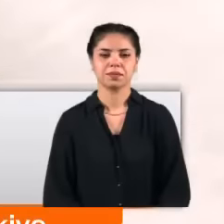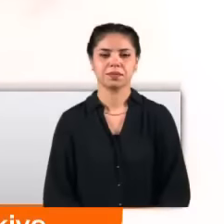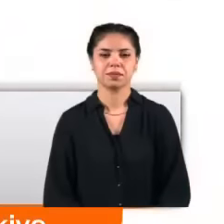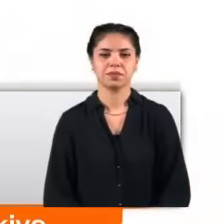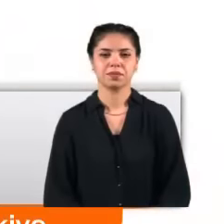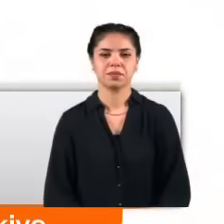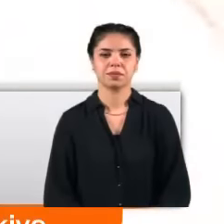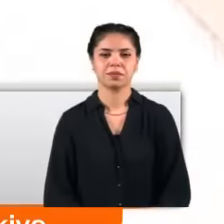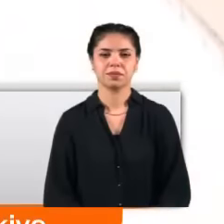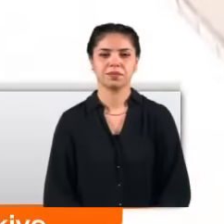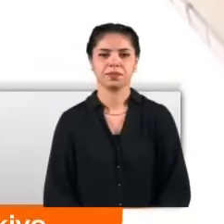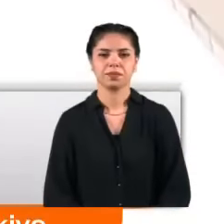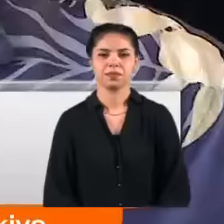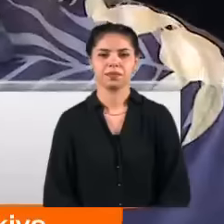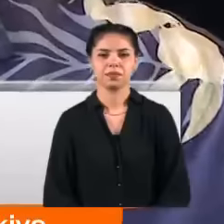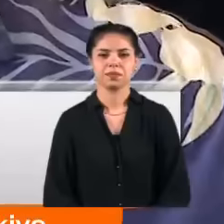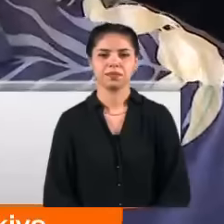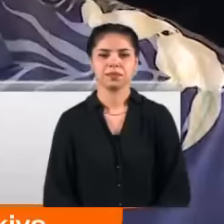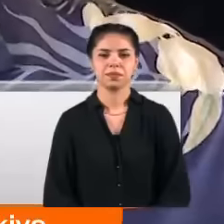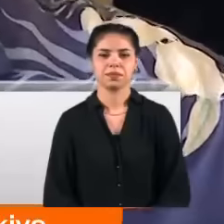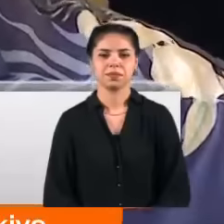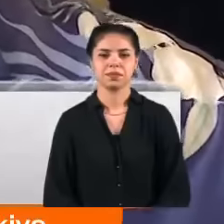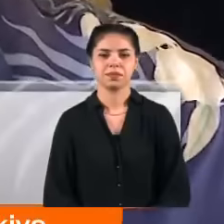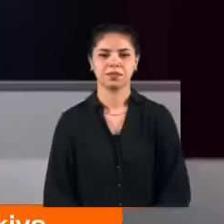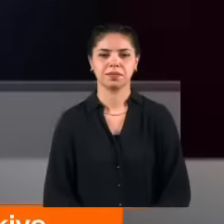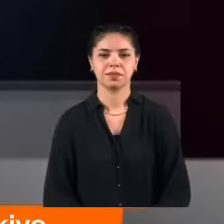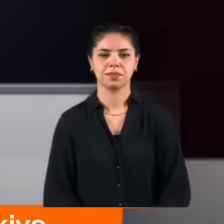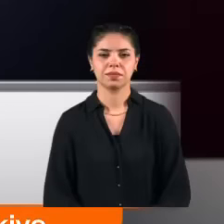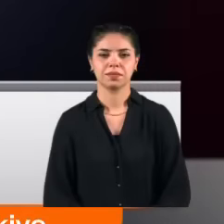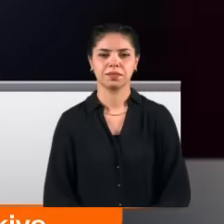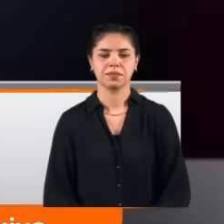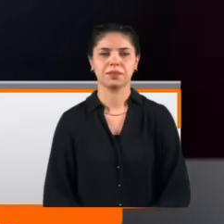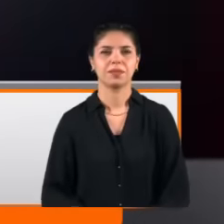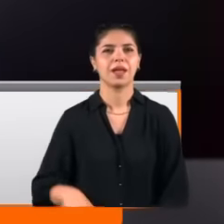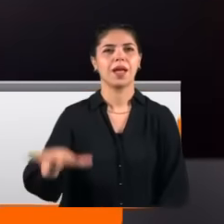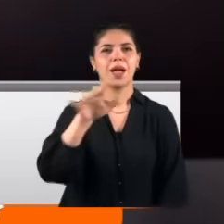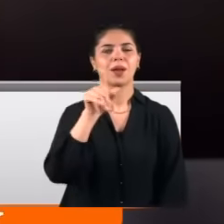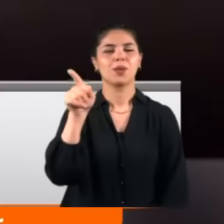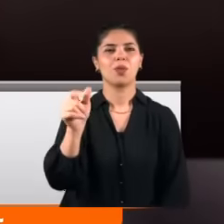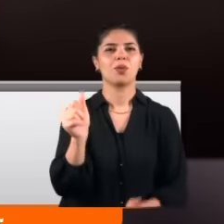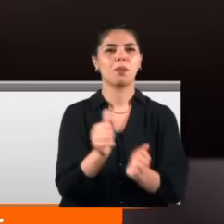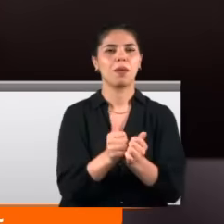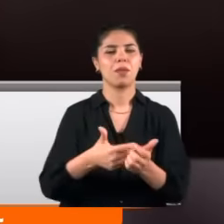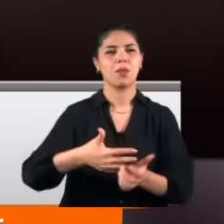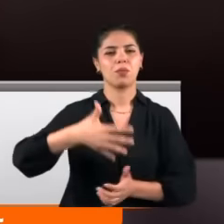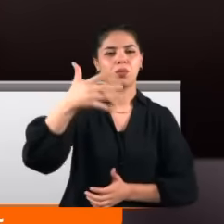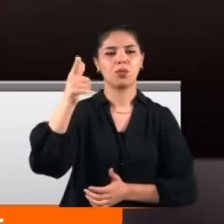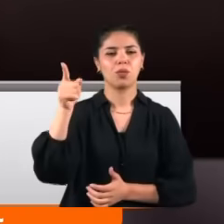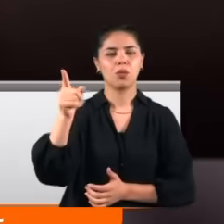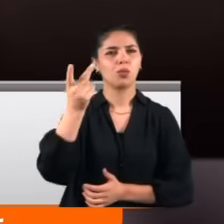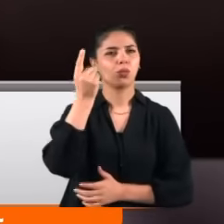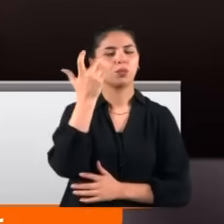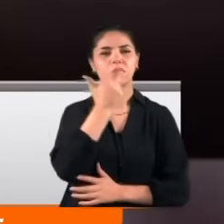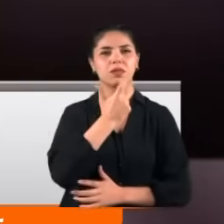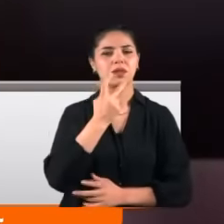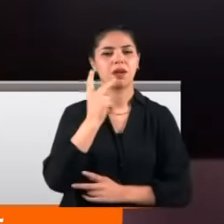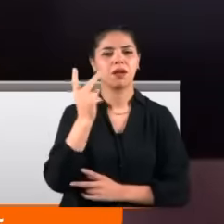Mehtapta parlayan. Ben babamdan öyle gördüm. Birçoğumuz onunla büyüdük. Yürekleri ısıtan unutulmaz